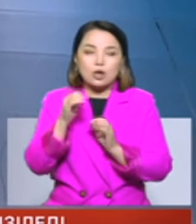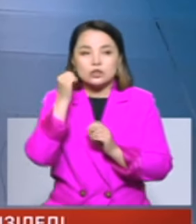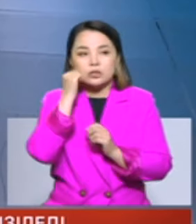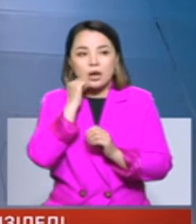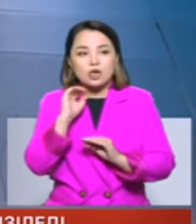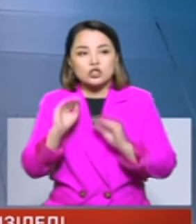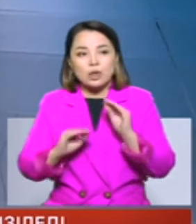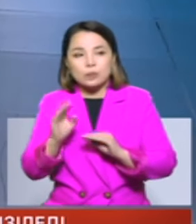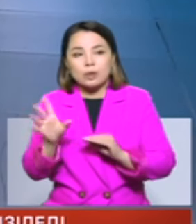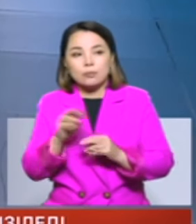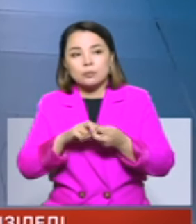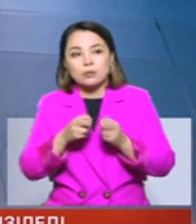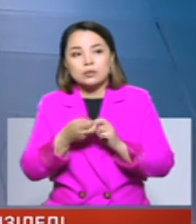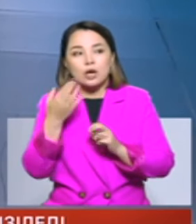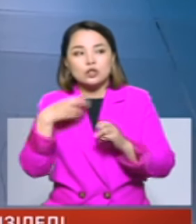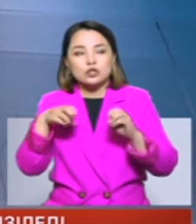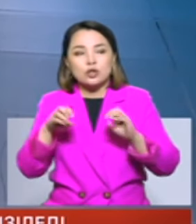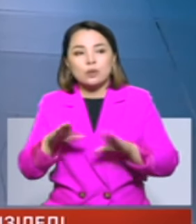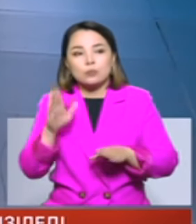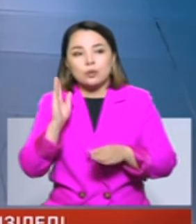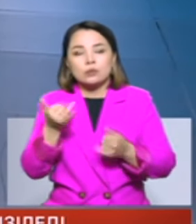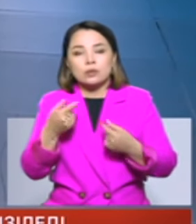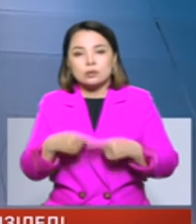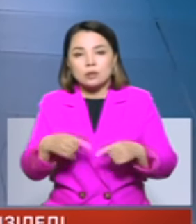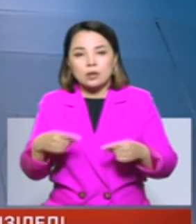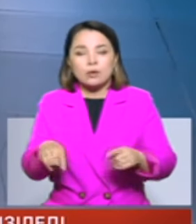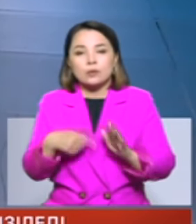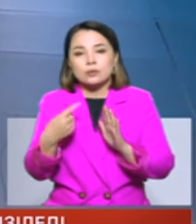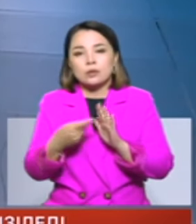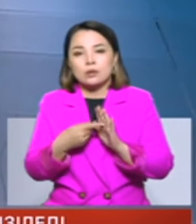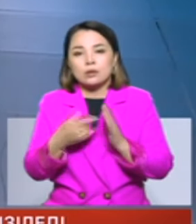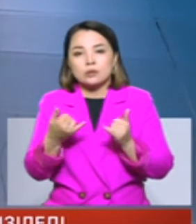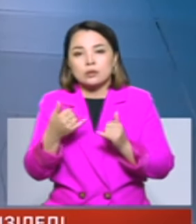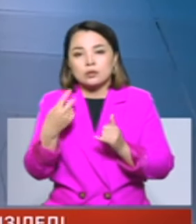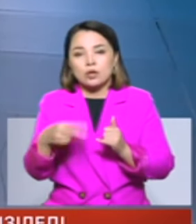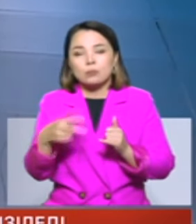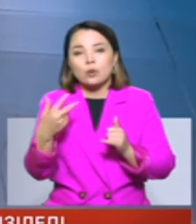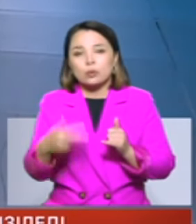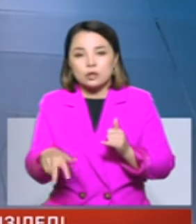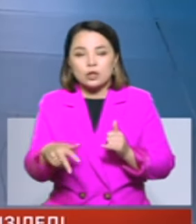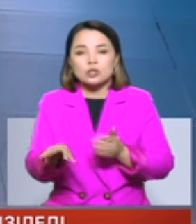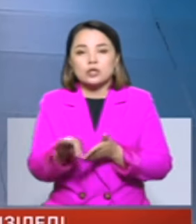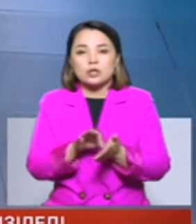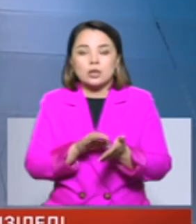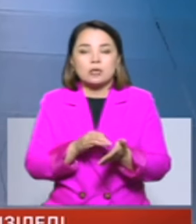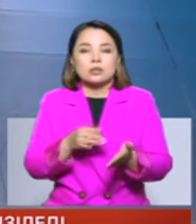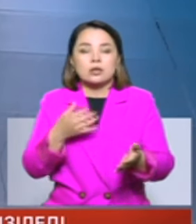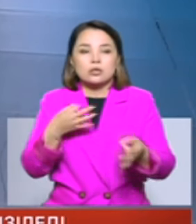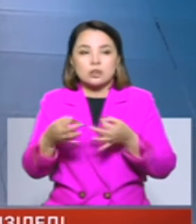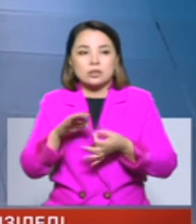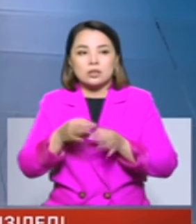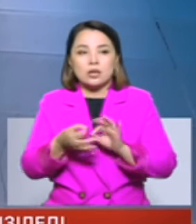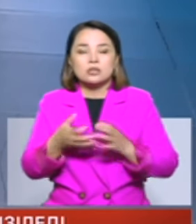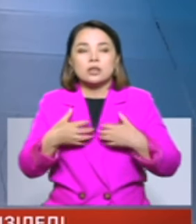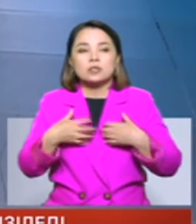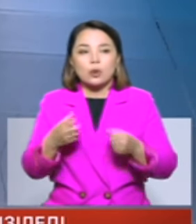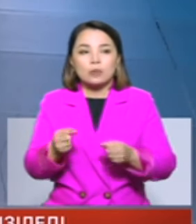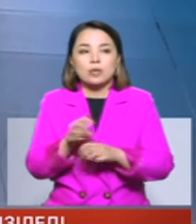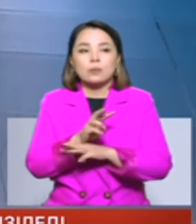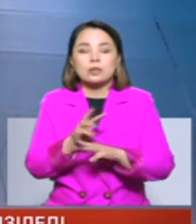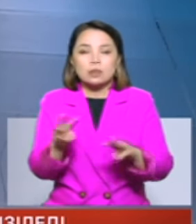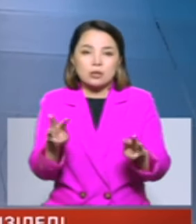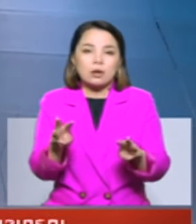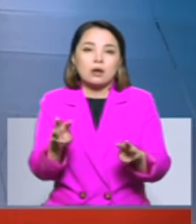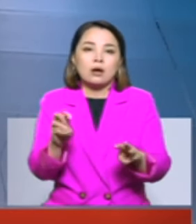жеткен жабдықтардың мәселесі қашан шешілет. Өзгеде өзекті сауалдарға бүгін 20:30-да жедел желі жобасында денсаулық сақтау